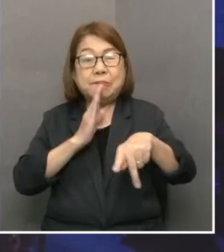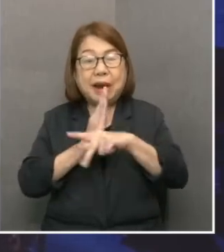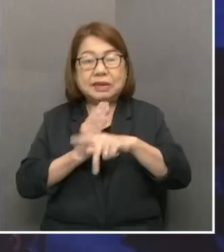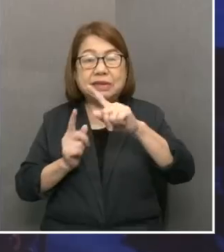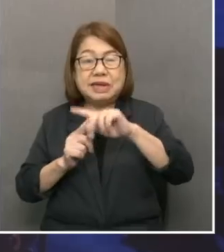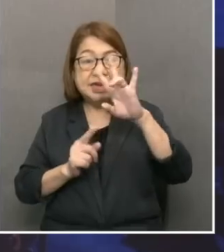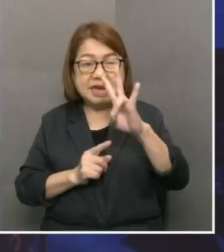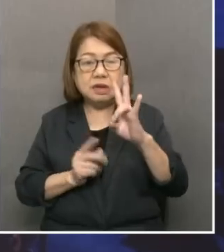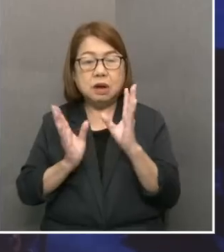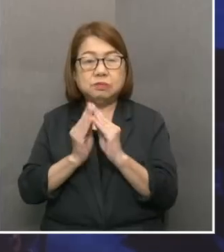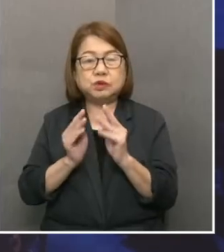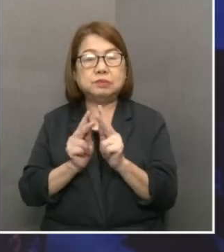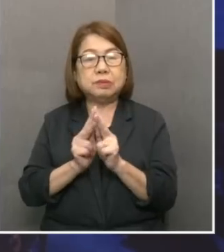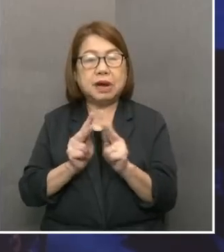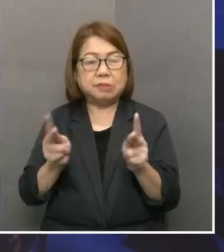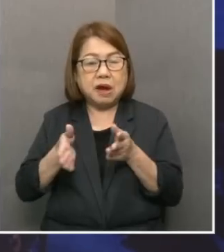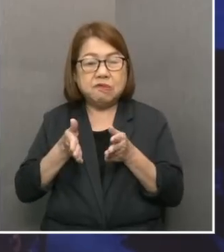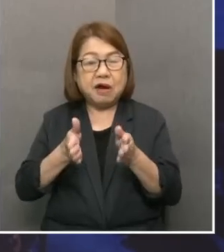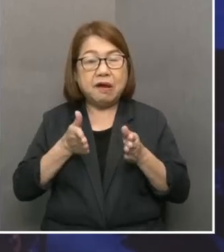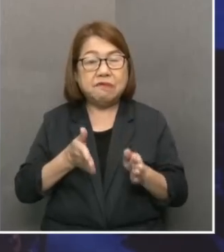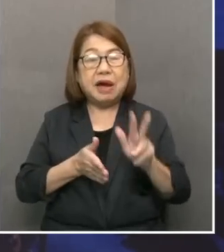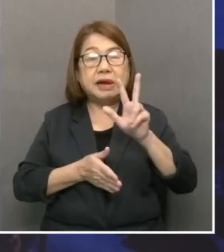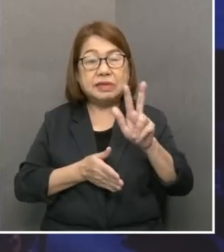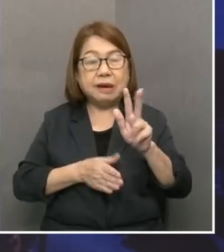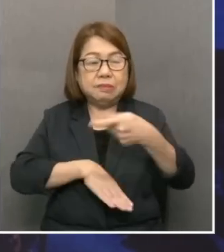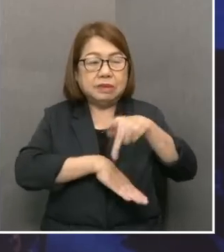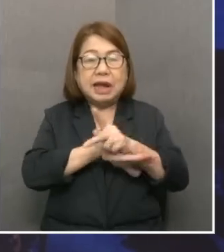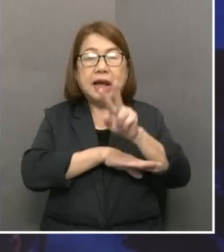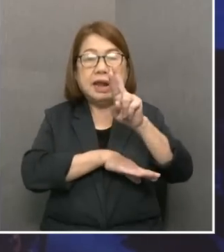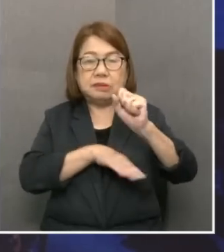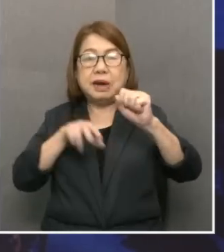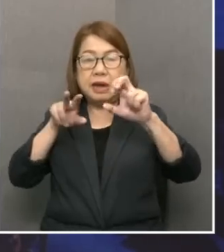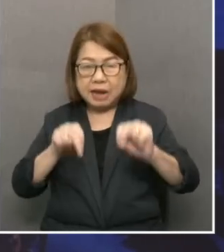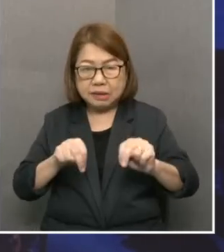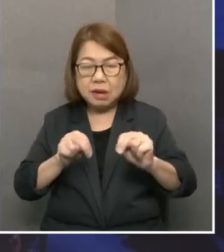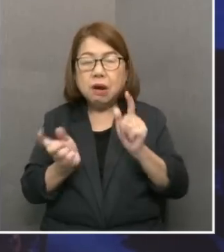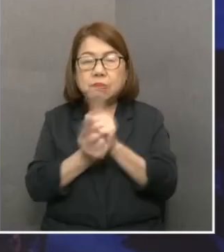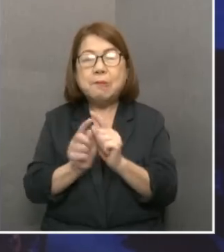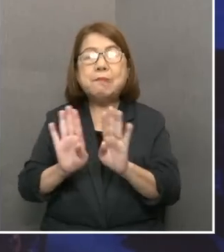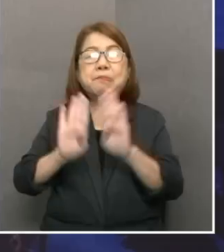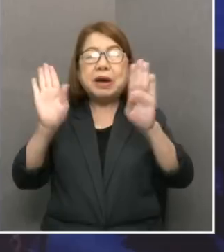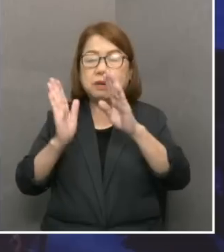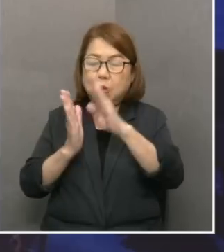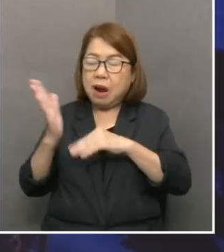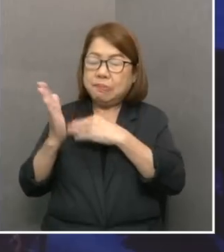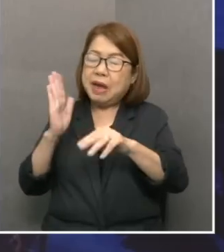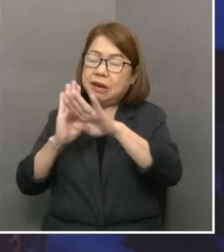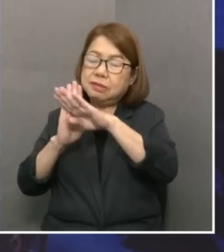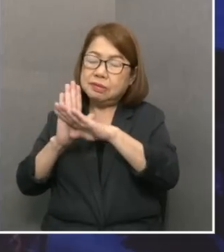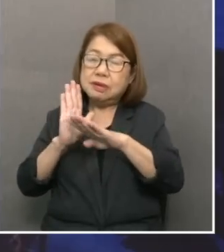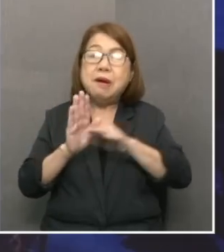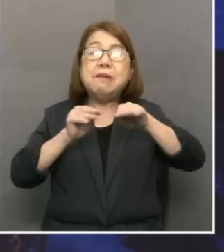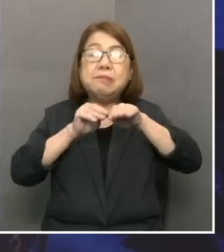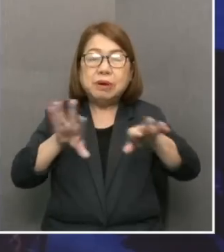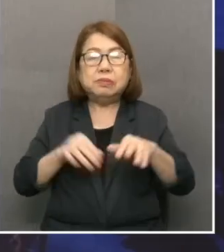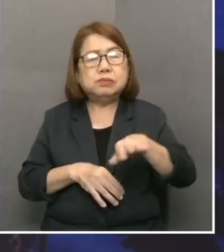วิป 3ฝ่ายค่ะประธานรัฐสภานัดนะคะเพื่อเตรียมความพร้อมในการแถลงนโยบายวันที่แถลงนโยบายคาดว่านะคุณผู้ชมนี่